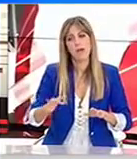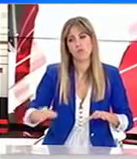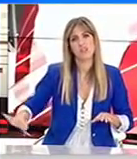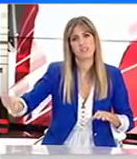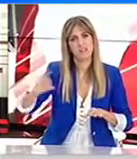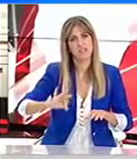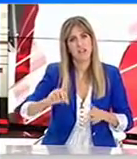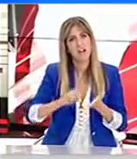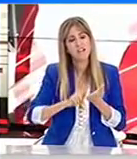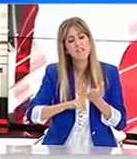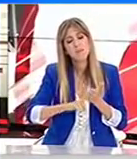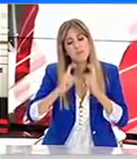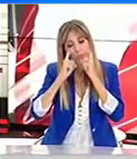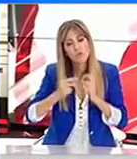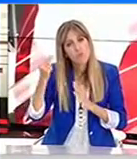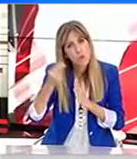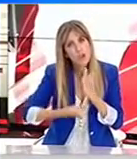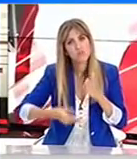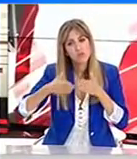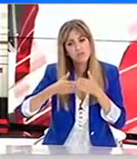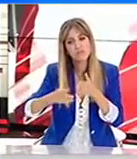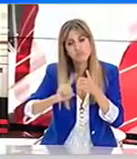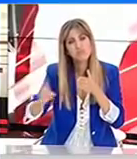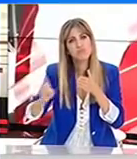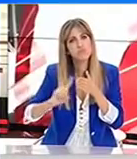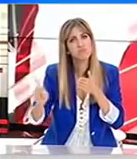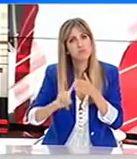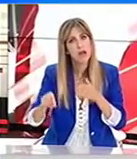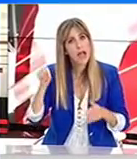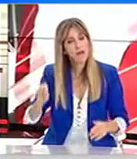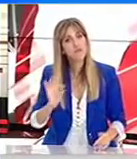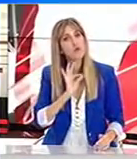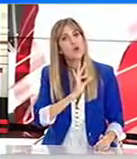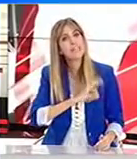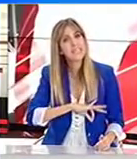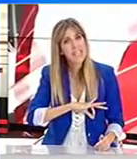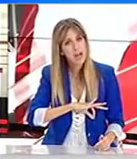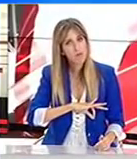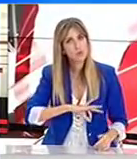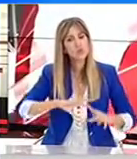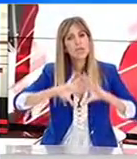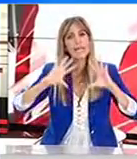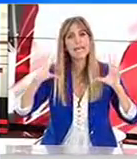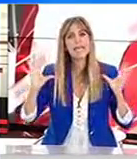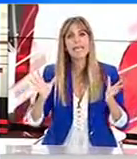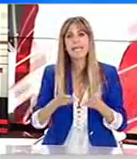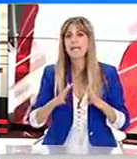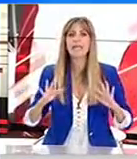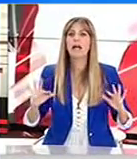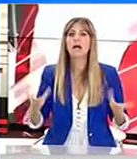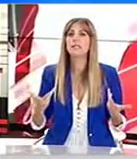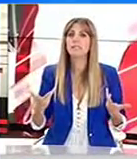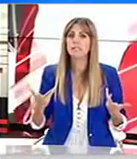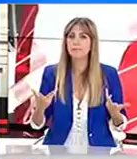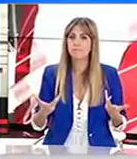τους, αλλά θα έχει ευεργετικές συνέπειες με τη δραστική μείωση των τιμών τουλάχιστον